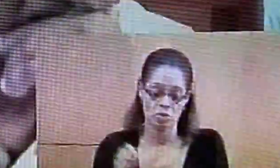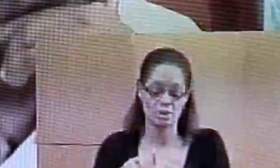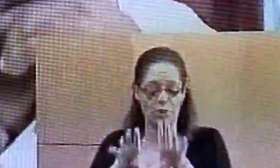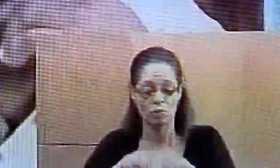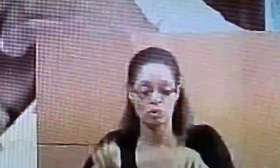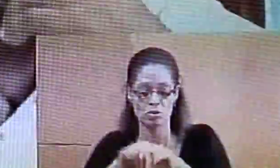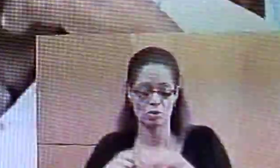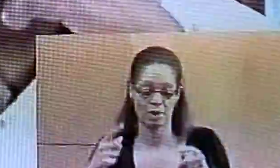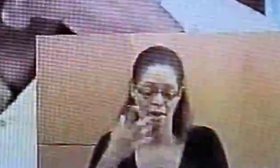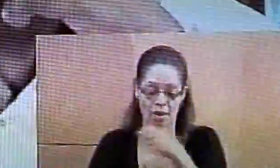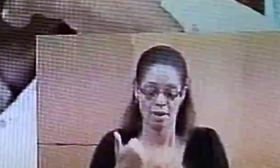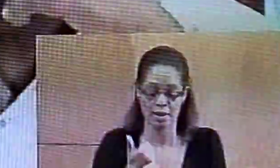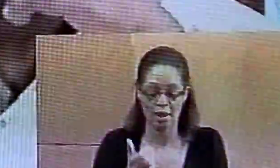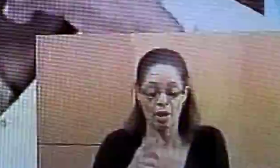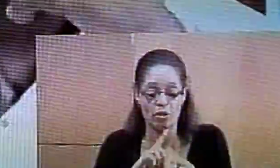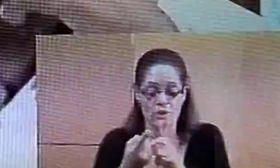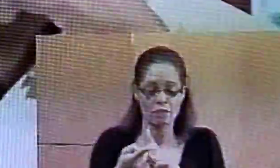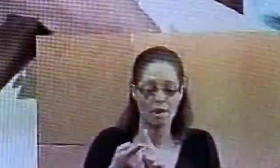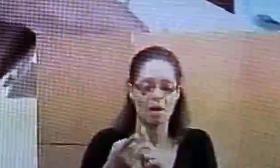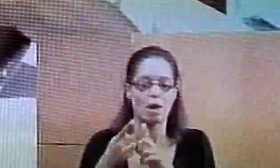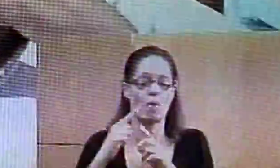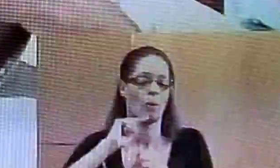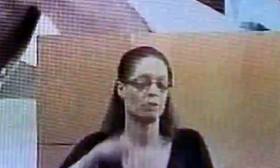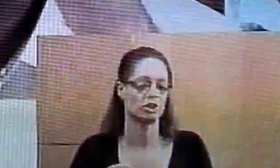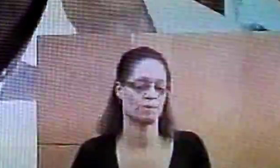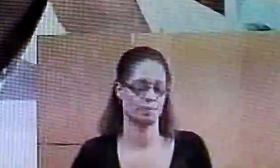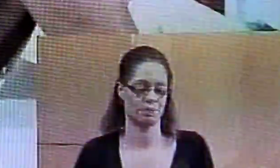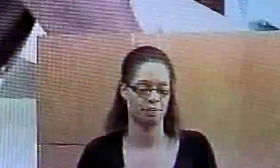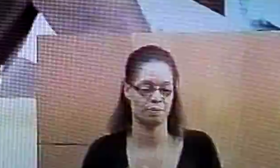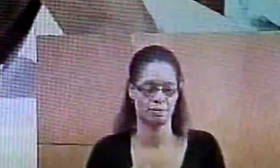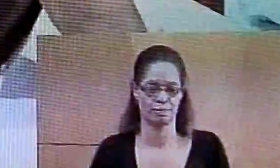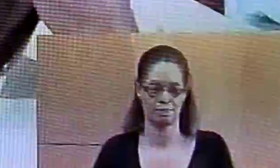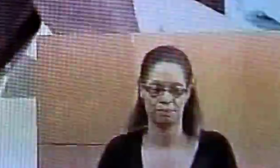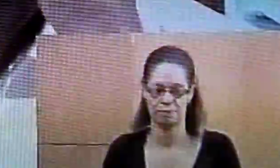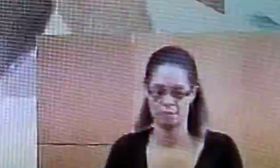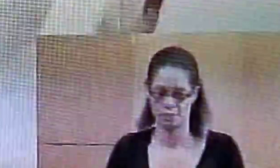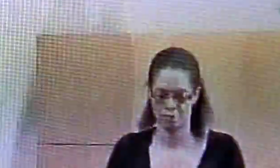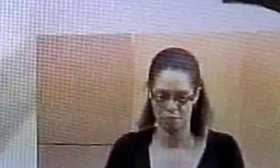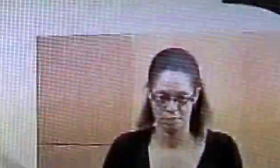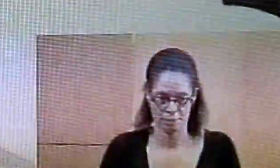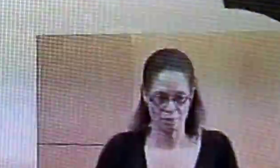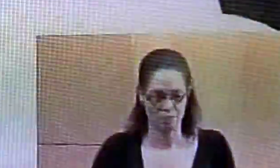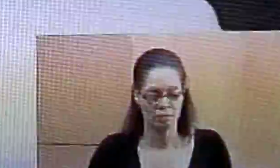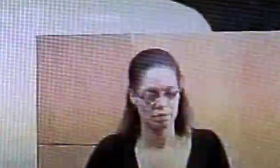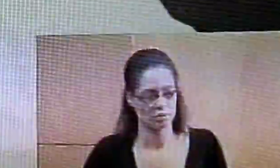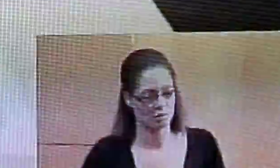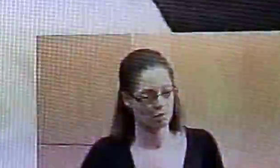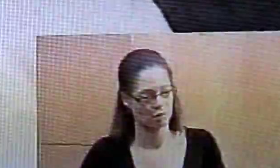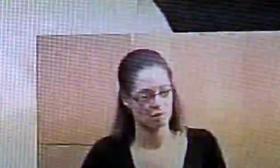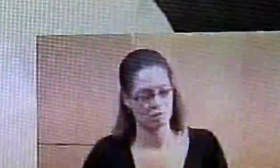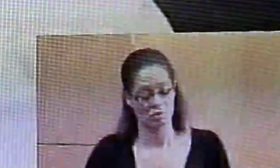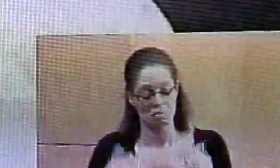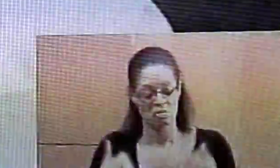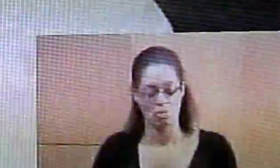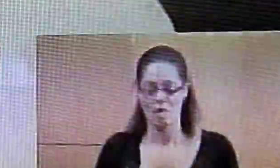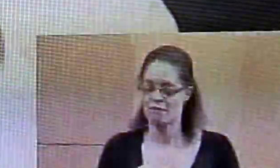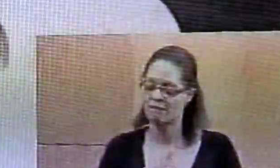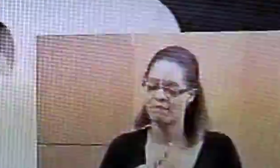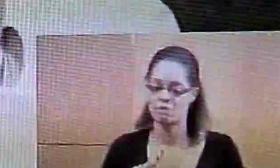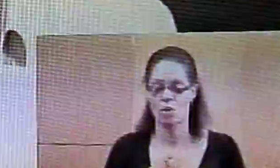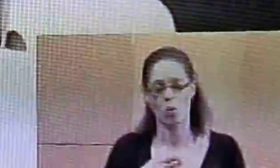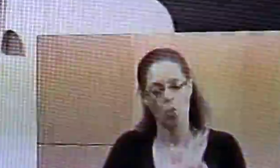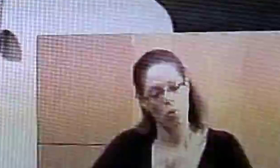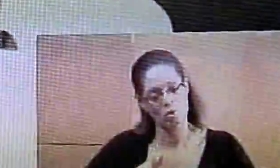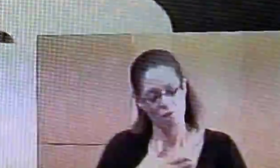deviennent obligatoires. Je veux, comme peut-être il y a un doute, et je suis très content